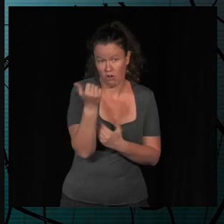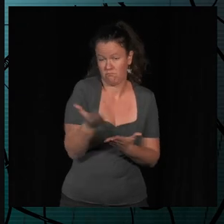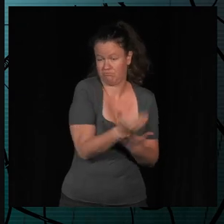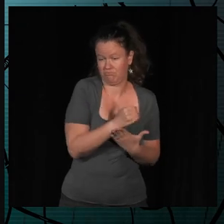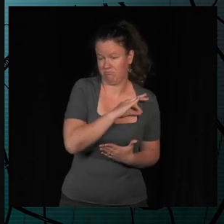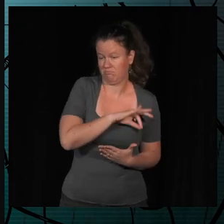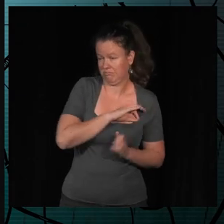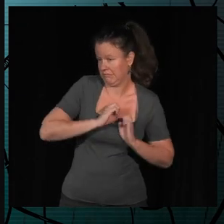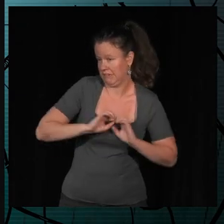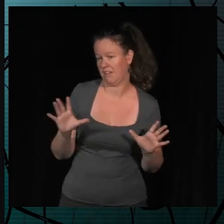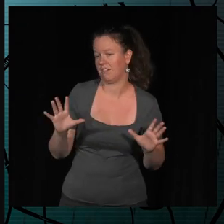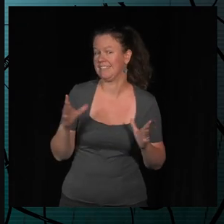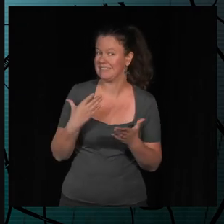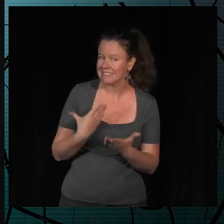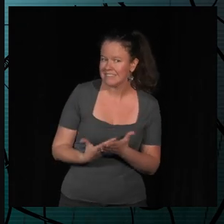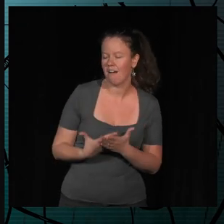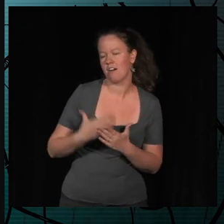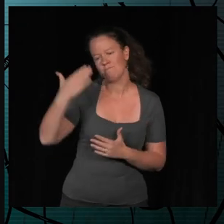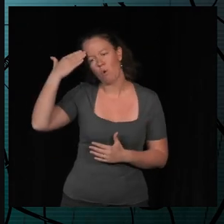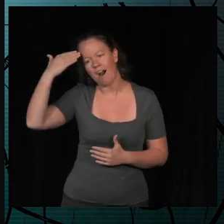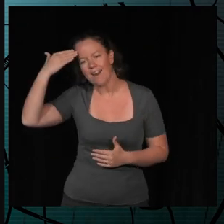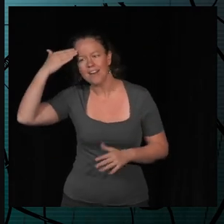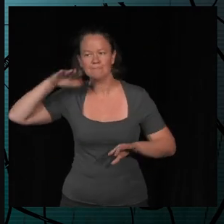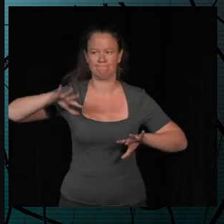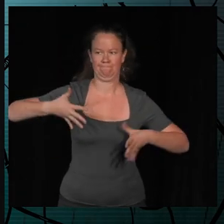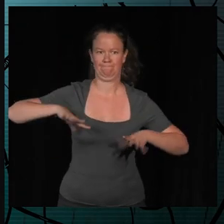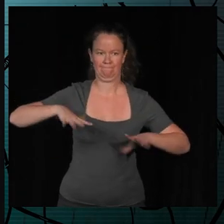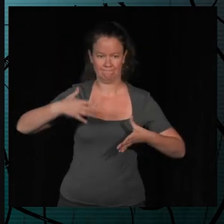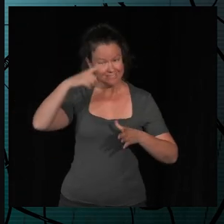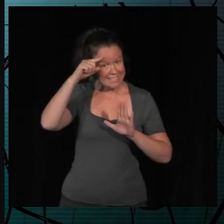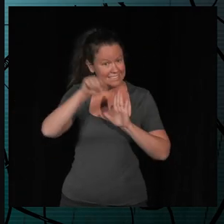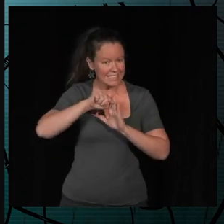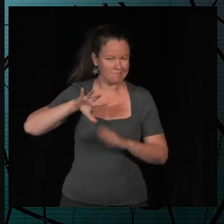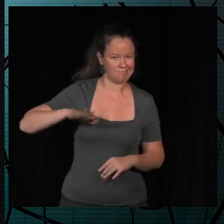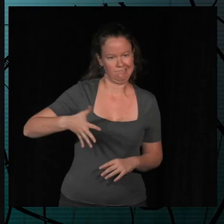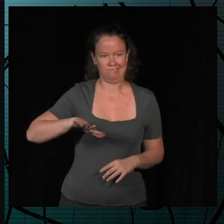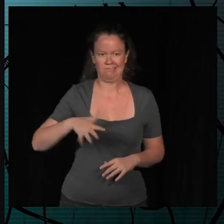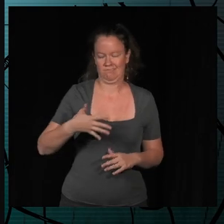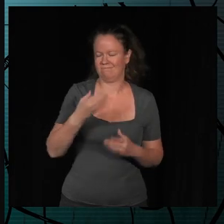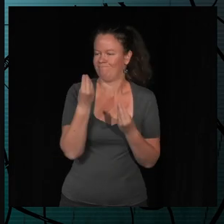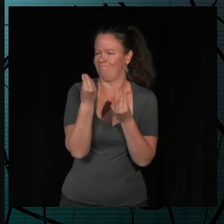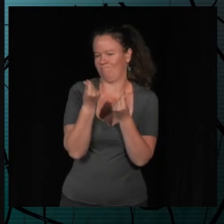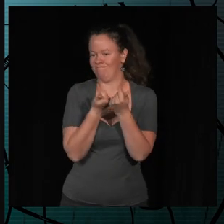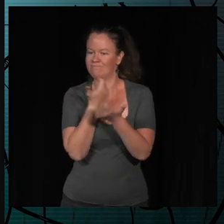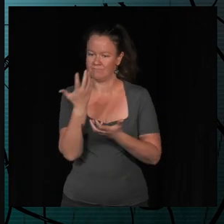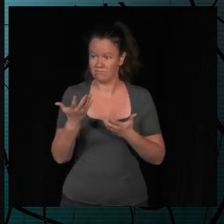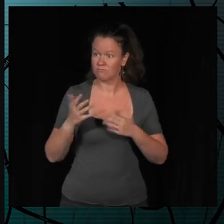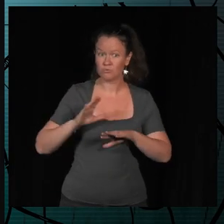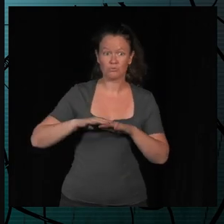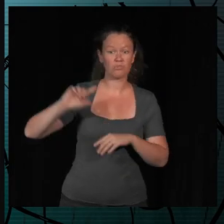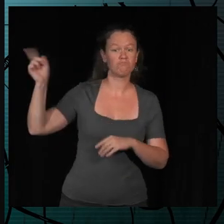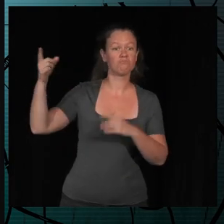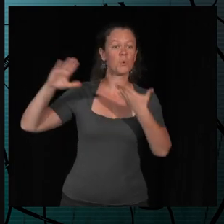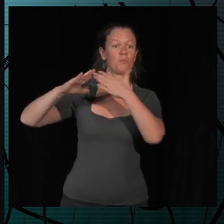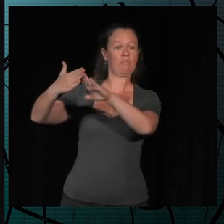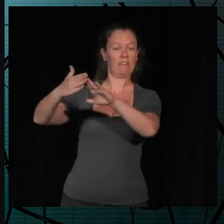avoir une position pas très éthique concerern un joue alors que les la plupart des grande communauté de gamers sont